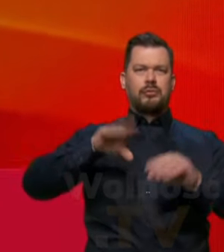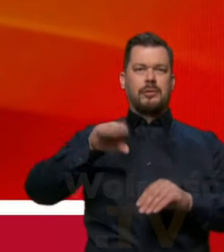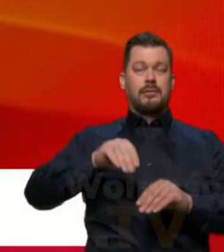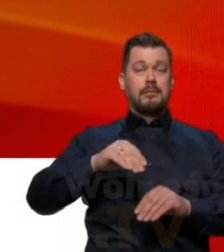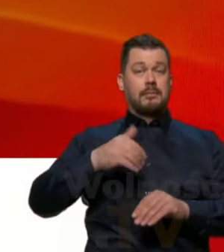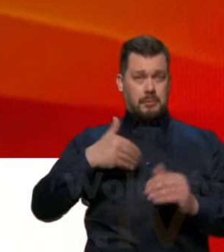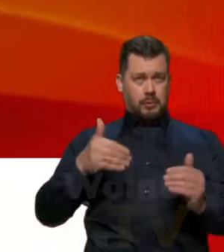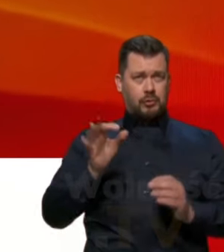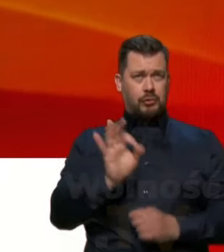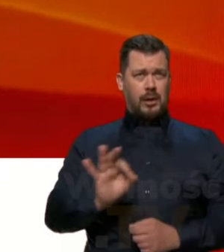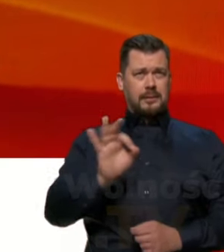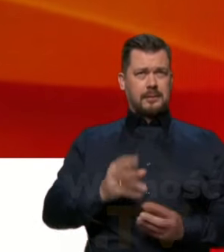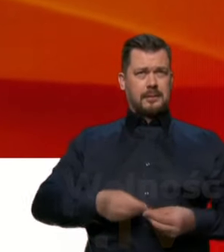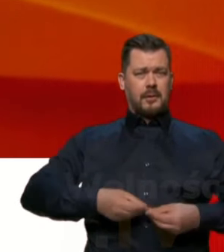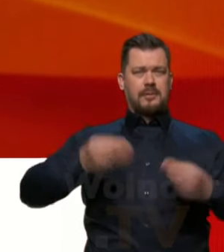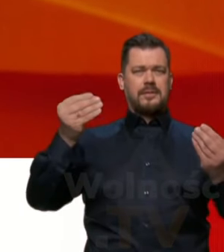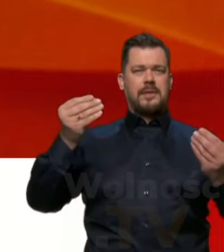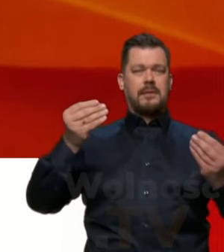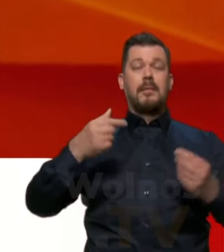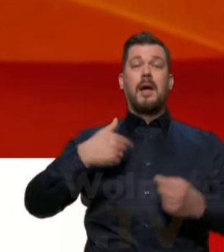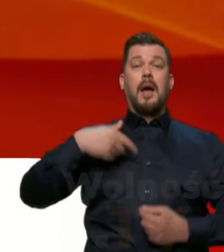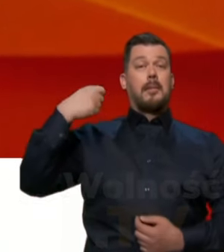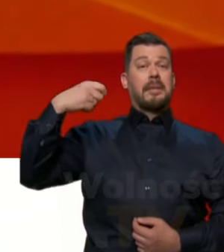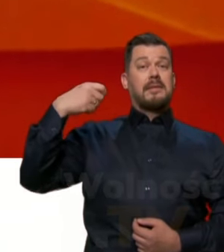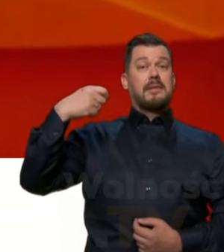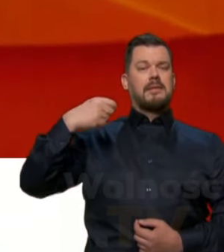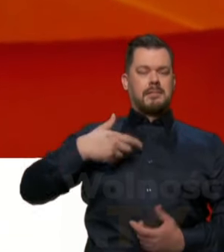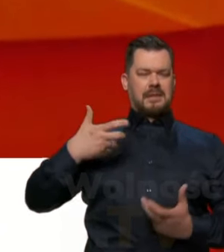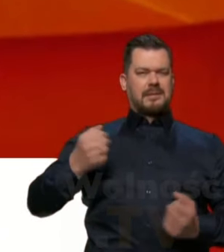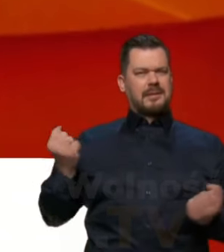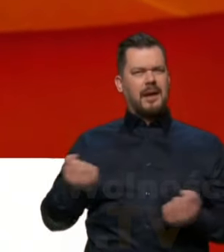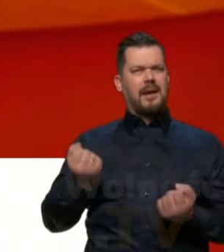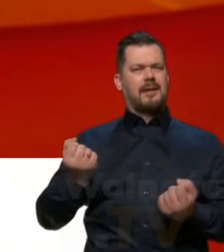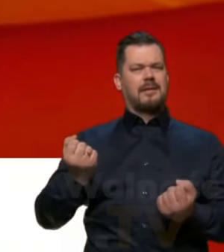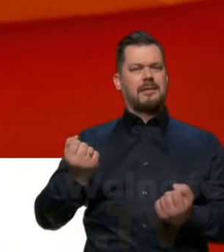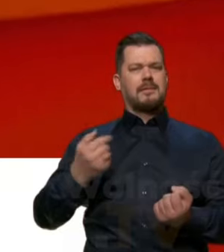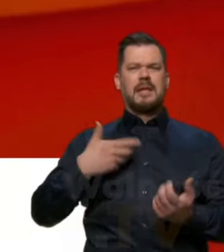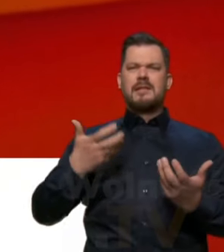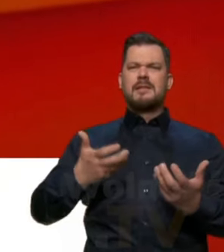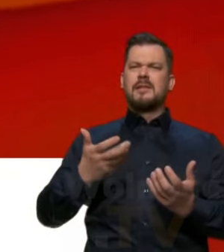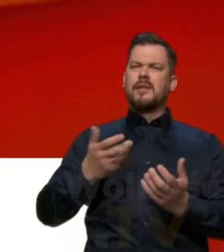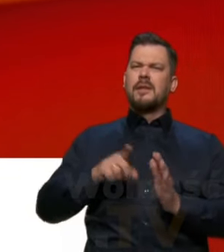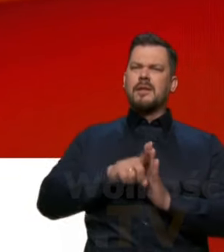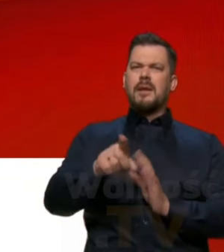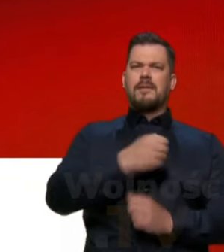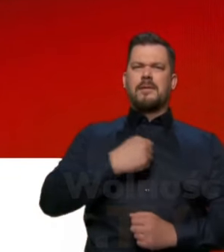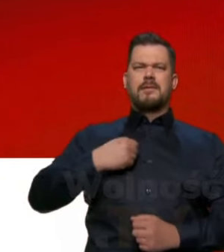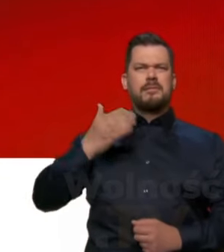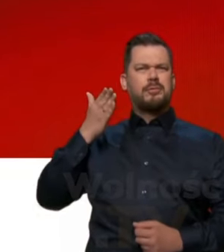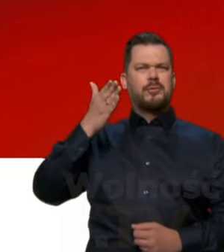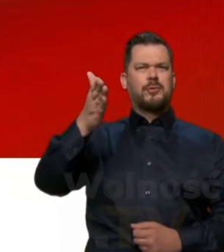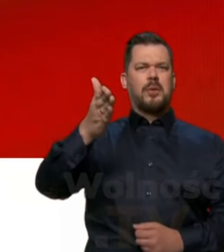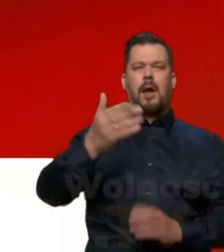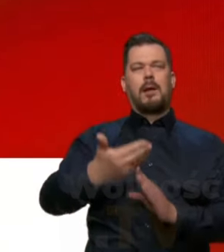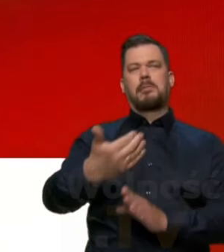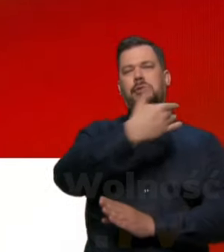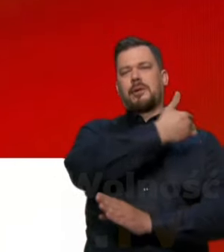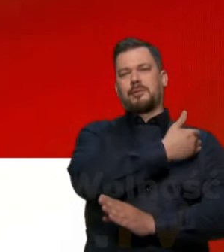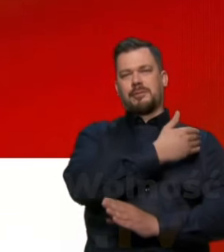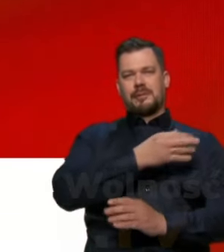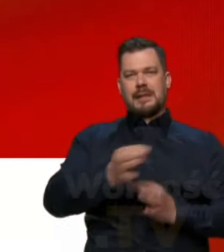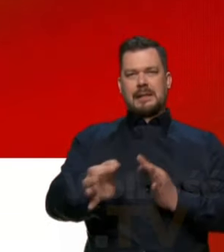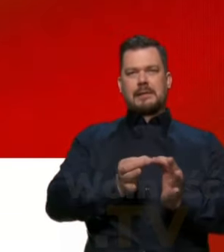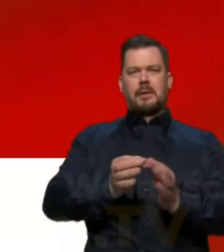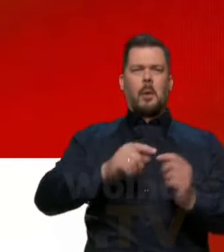szansę rozwinąć swój pełny potencjał. Ja jako prezydentka chcę o to zadbać. Chcę, żeby Warszawa patrzyła w przyszłość, a nie w przeszłość, na